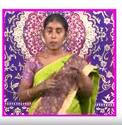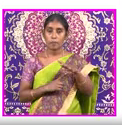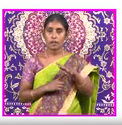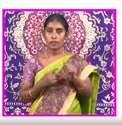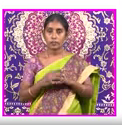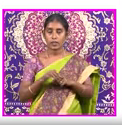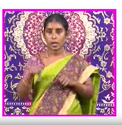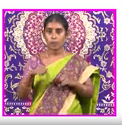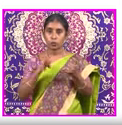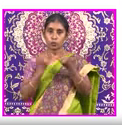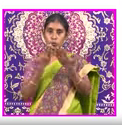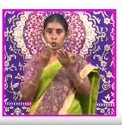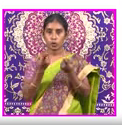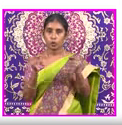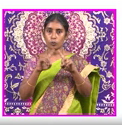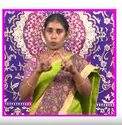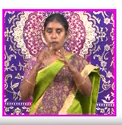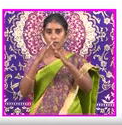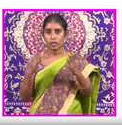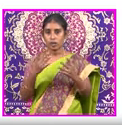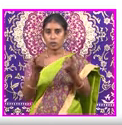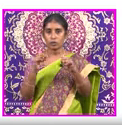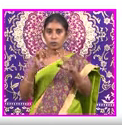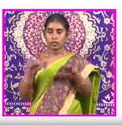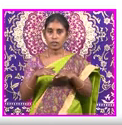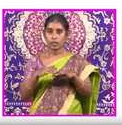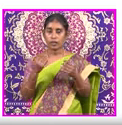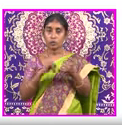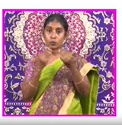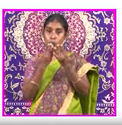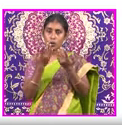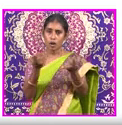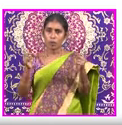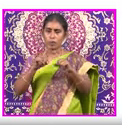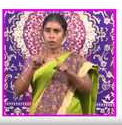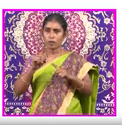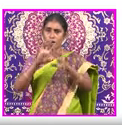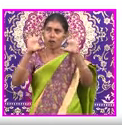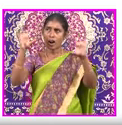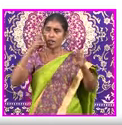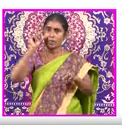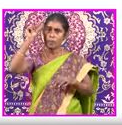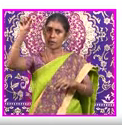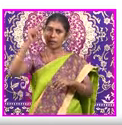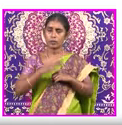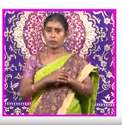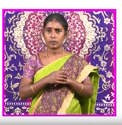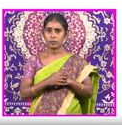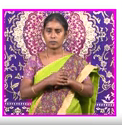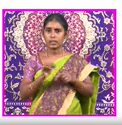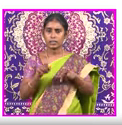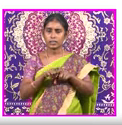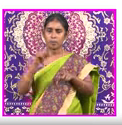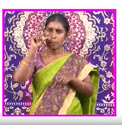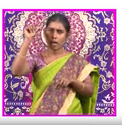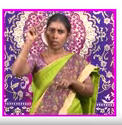இப்போ நம்ம வகுப்பறையிலையோ வீட்டிலேயே இருக்கிறோம், வகுப்பறையை விட்டு வெளியே வந்து பார்க்குறோம், வானத்தை அப்சர்வ் பண்ணுறோம், உற்று நோக்கிறோம், வளிமண்டலத்தை உற்று நோக்கிறோம். அப்போ நமக்கு